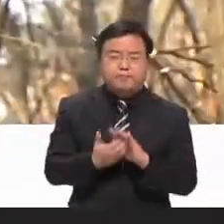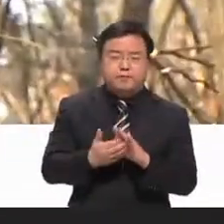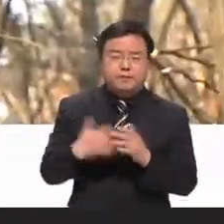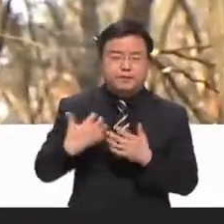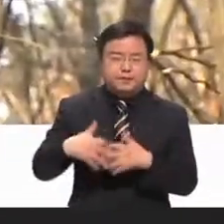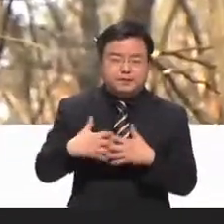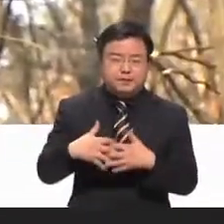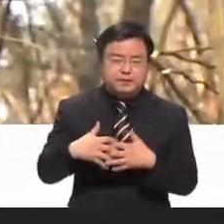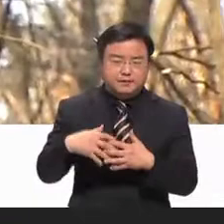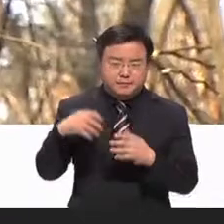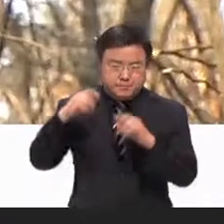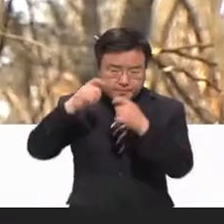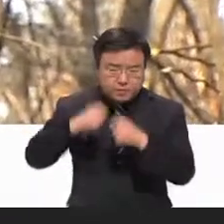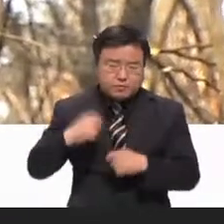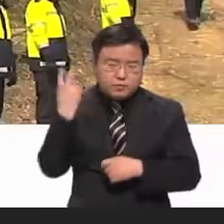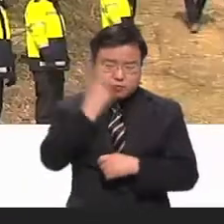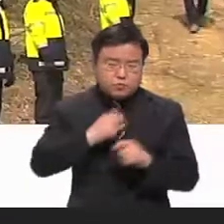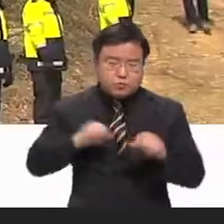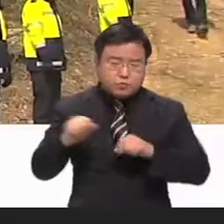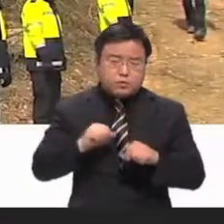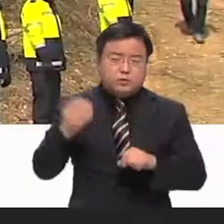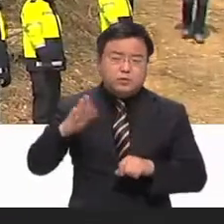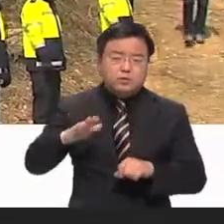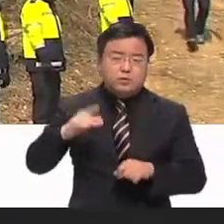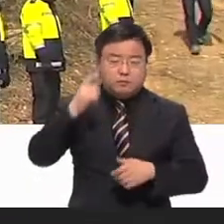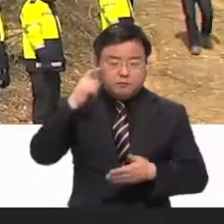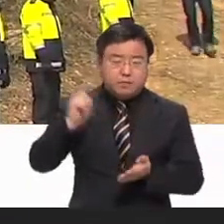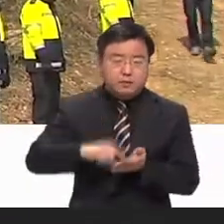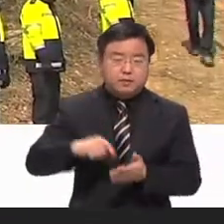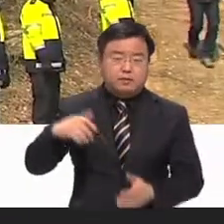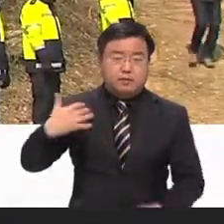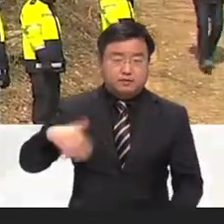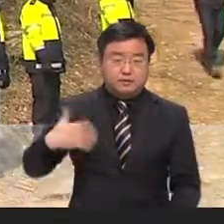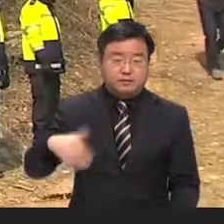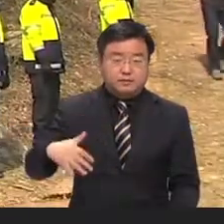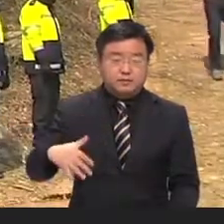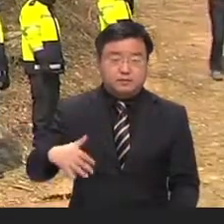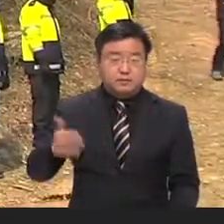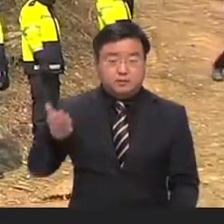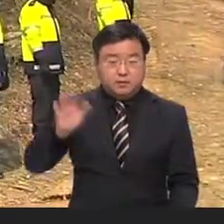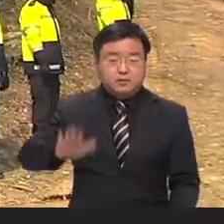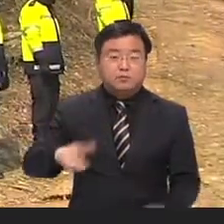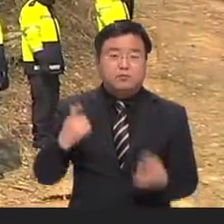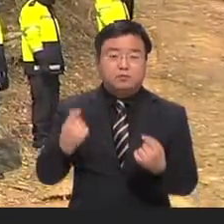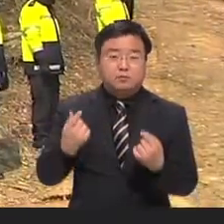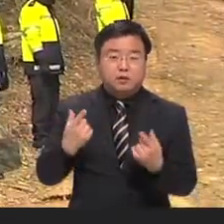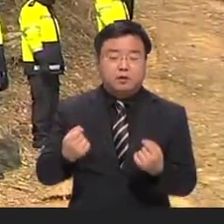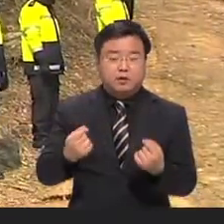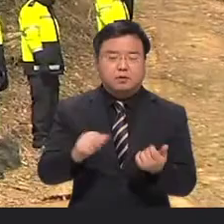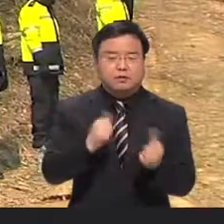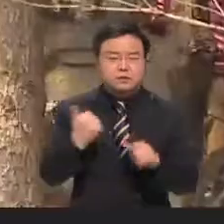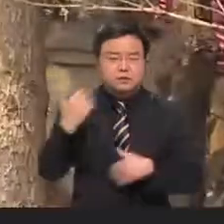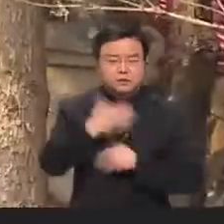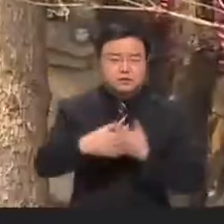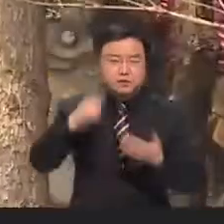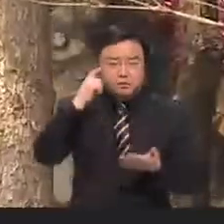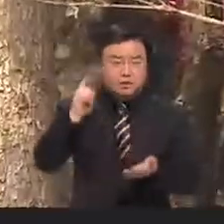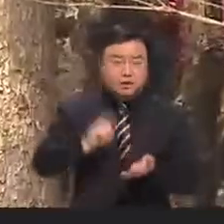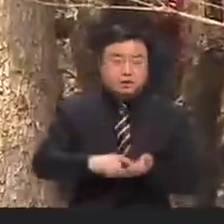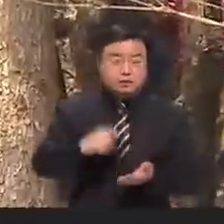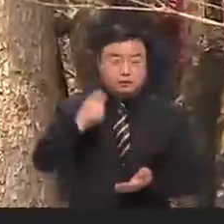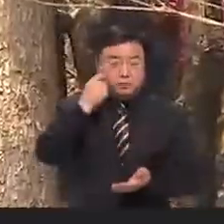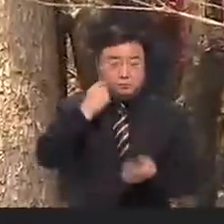해서 정밀 수색을 벌였는데 아직 성과는 없는 상태입니다. 그런데 이렇게 계속 시신을 찾지 못하는 상황이다